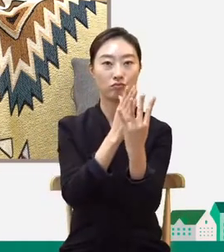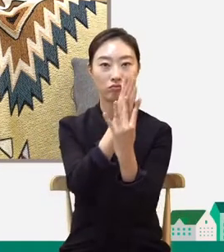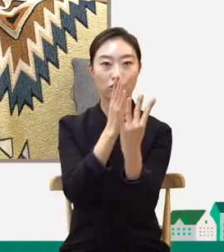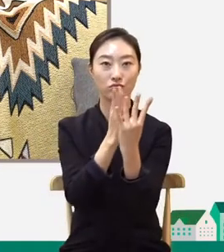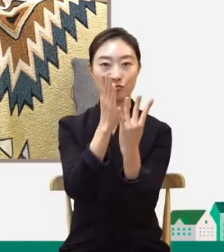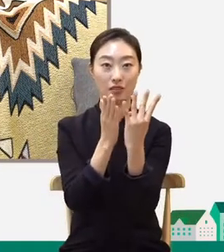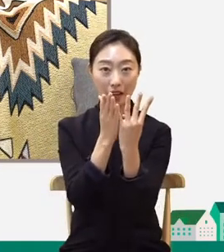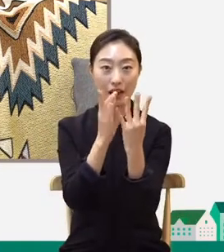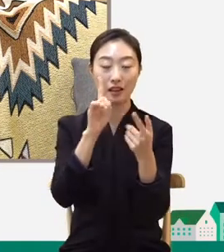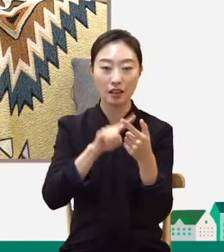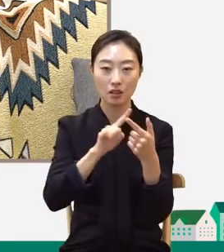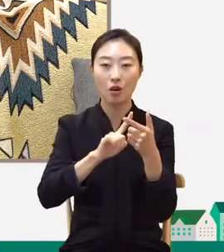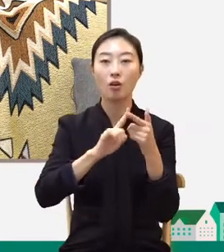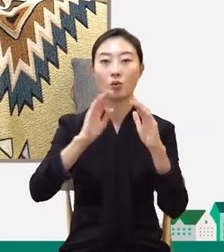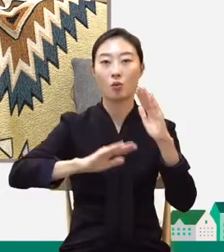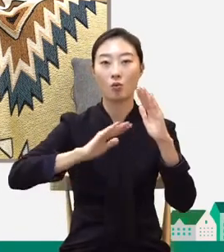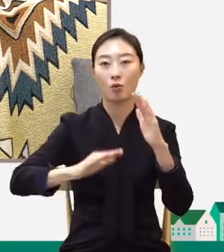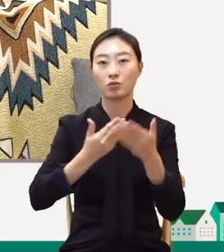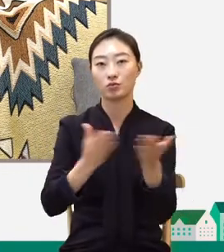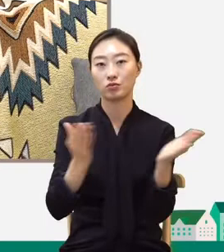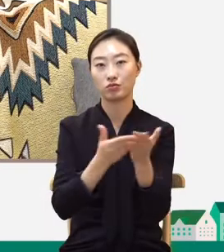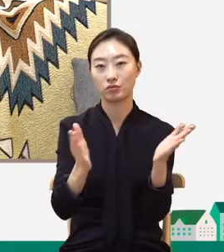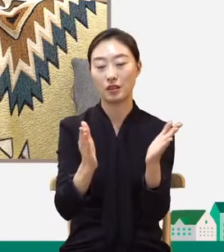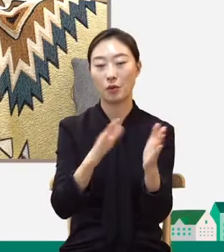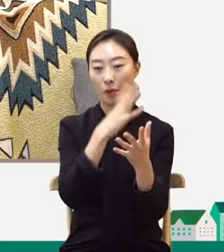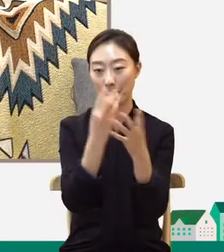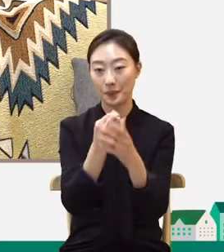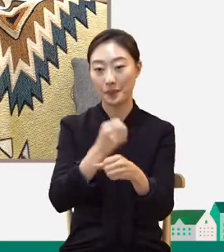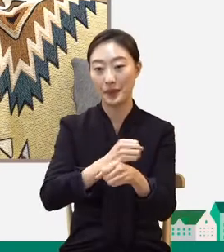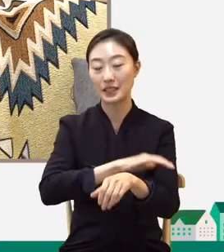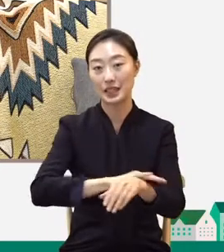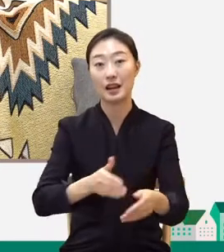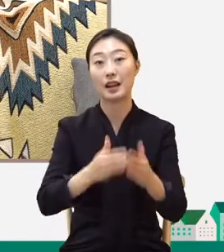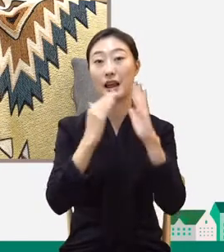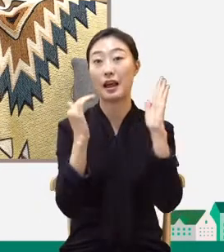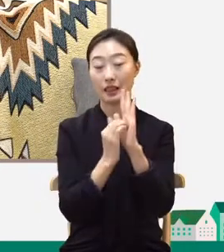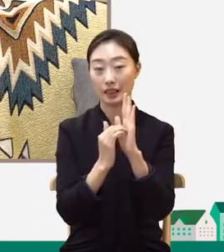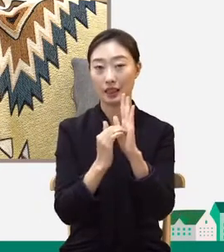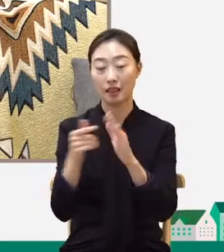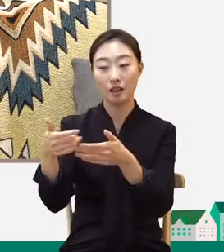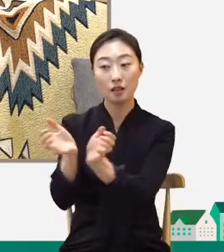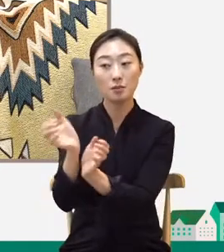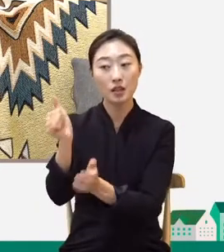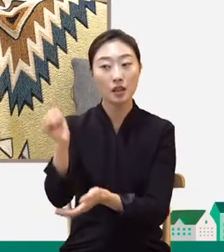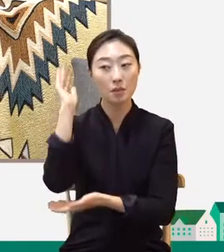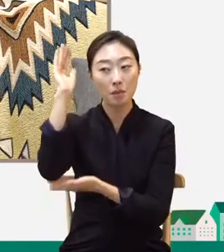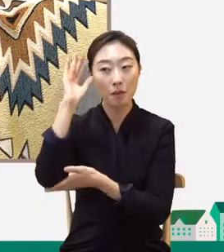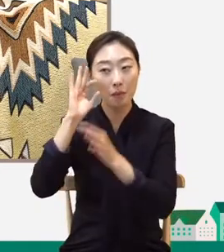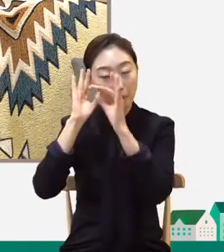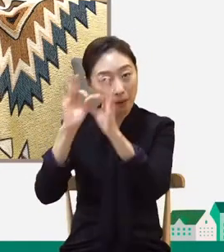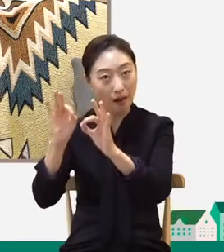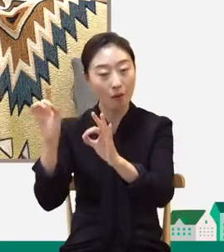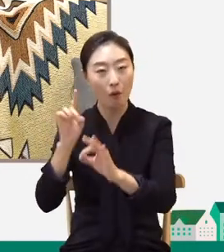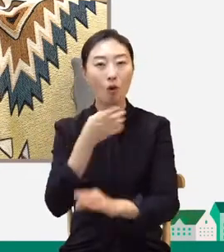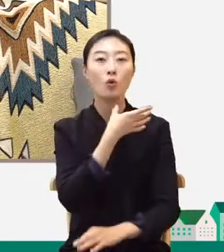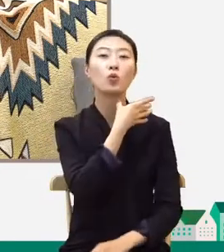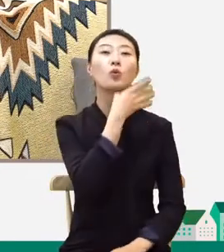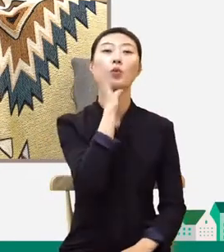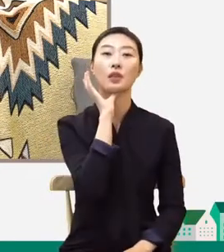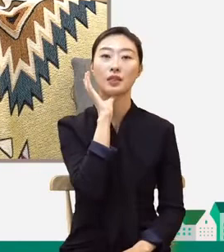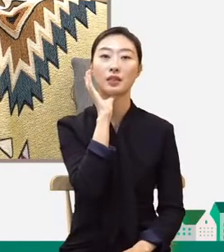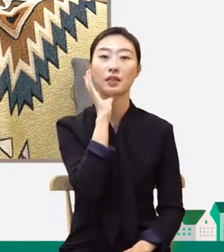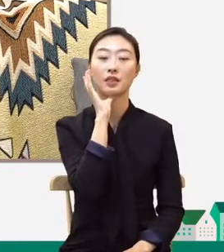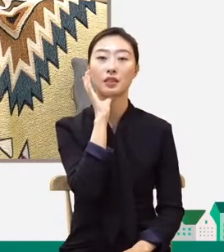지원주택의 범위가 만들어진 것 같아요. 이번에 이제 한선혜 팀장님 이야기를 들으면서 사실은 노인이 되면은